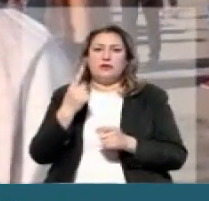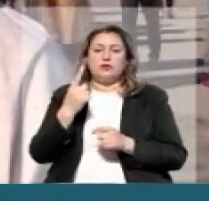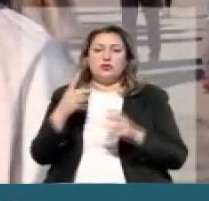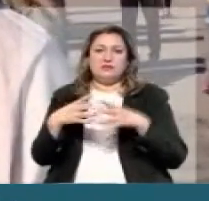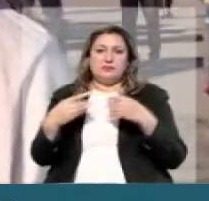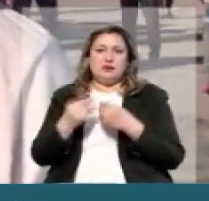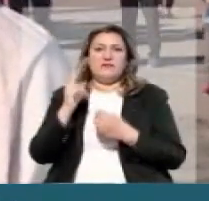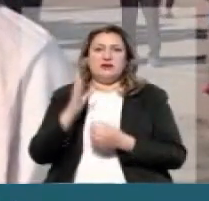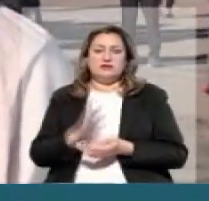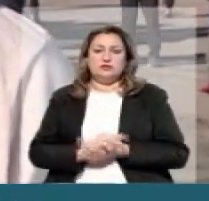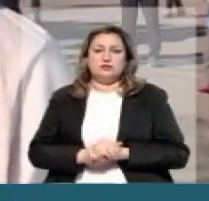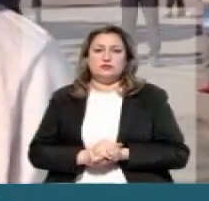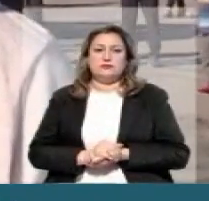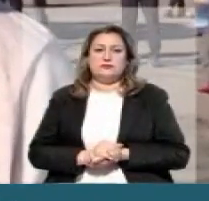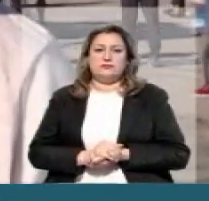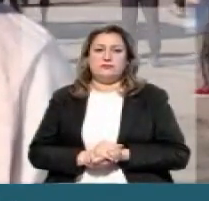ұйымдастырушылары асар үме